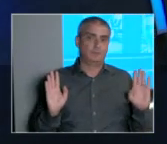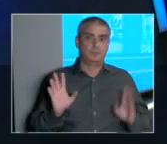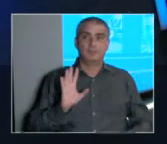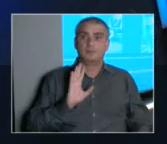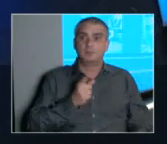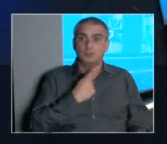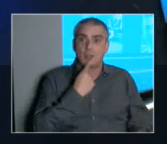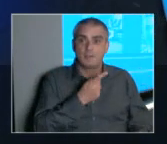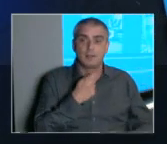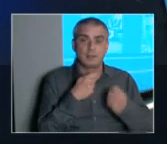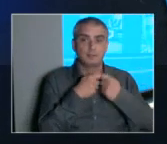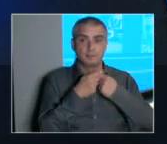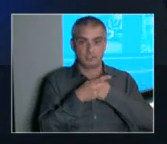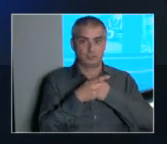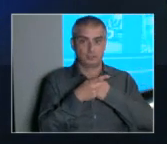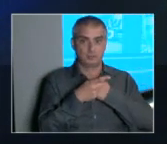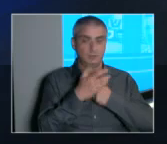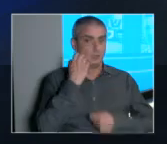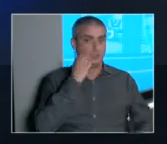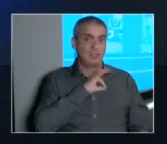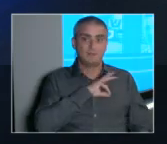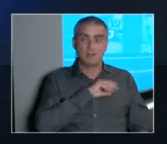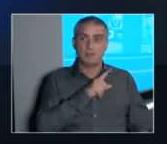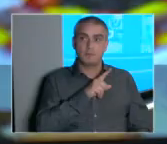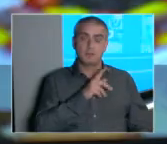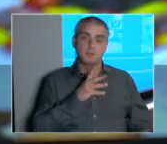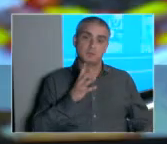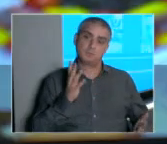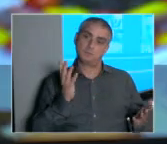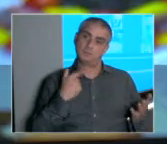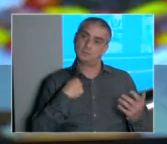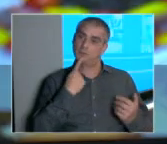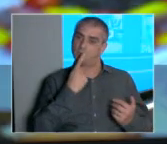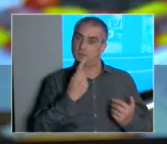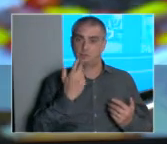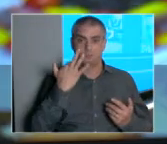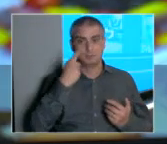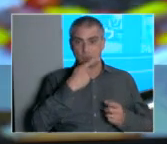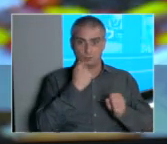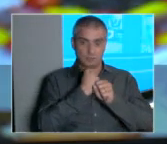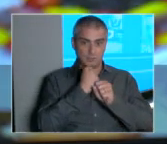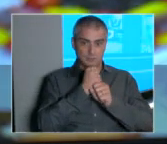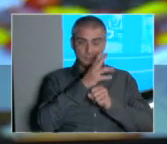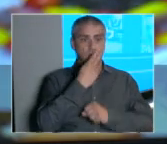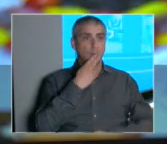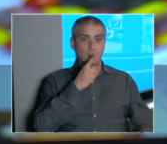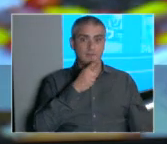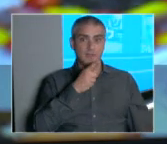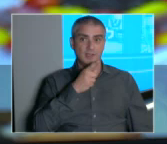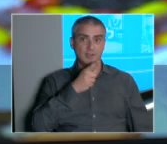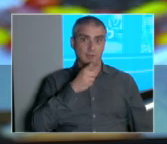מה שאמרת בקשר לאיווט ליברמן, אני רק יכול להגיד לך, מתי שהוא יקיים את מה שהוא הבטיח